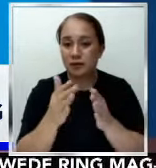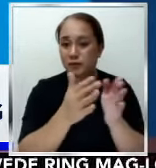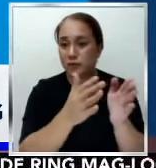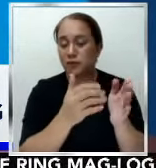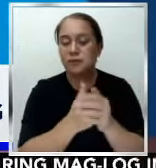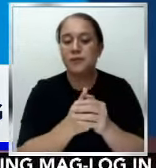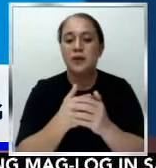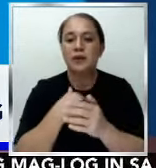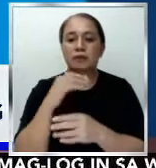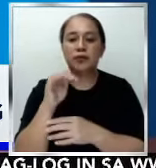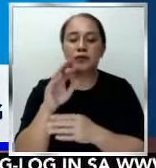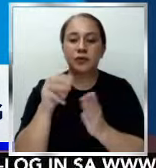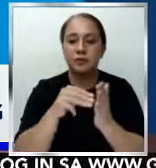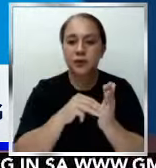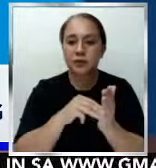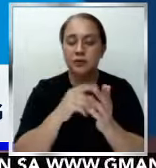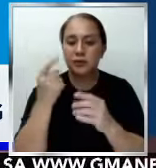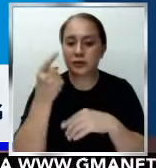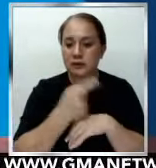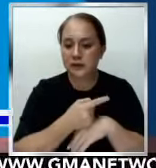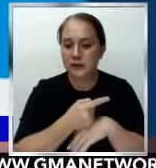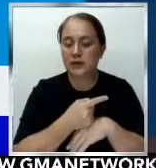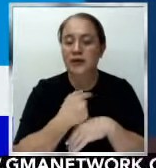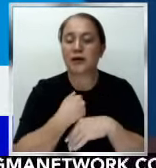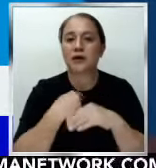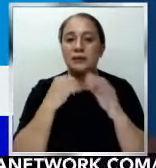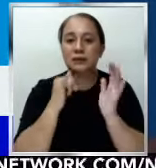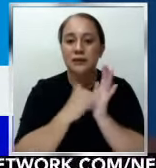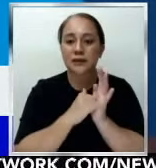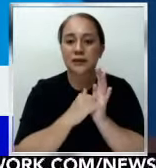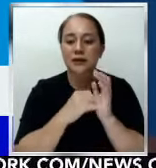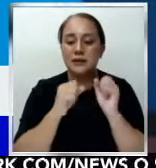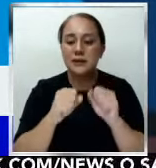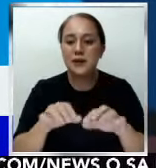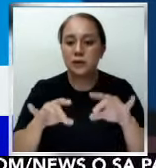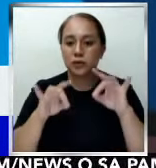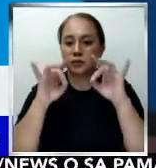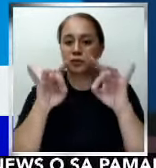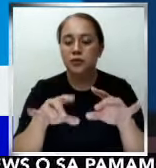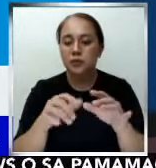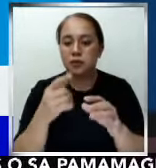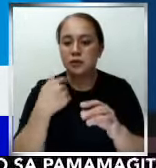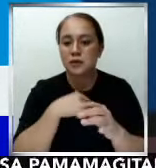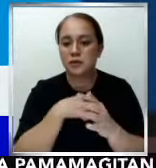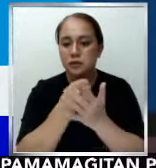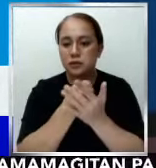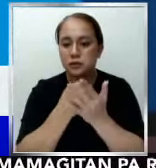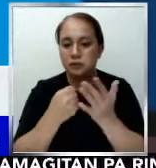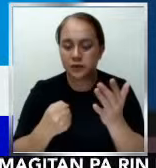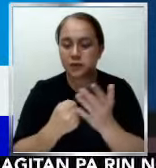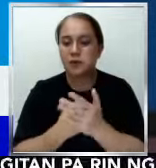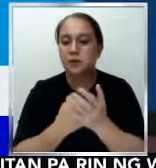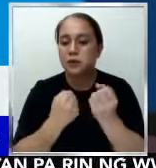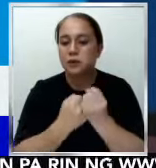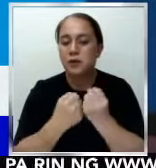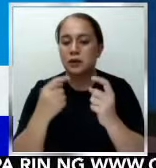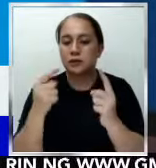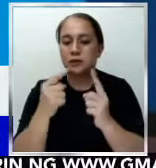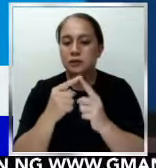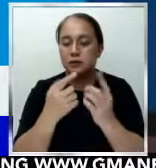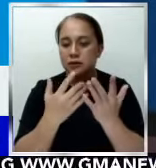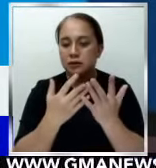day, yun po yung magiging contribution ng aming mga supply augmentation projects until summer months.